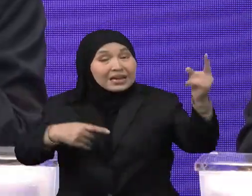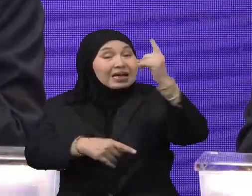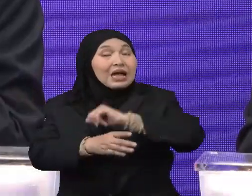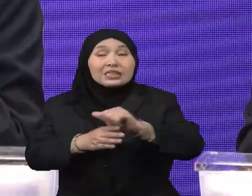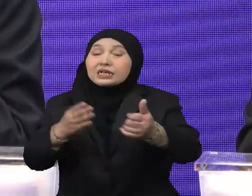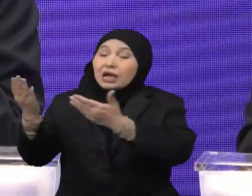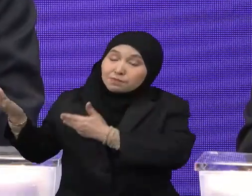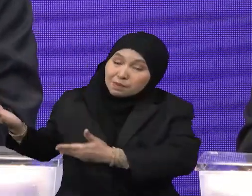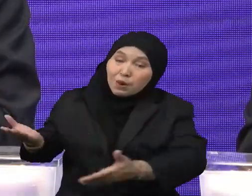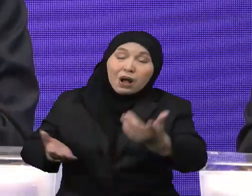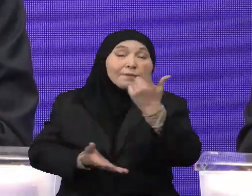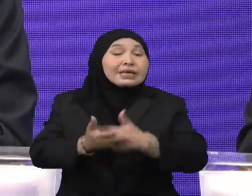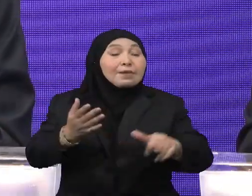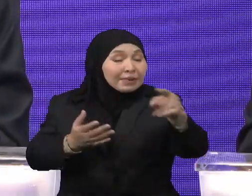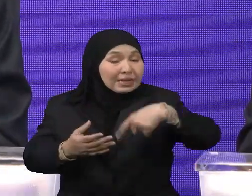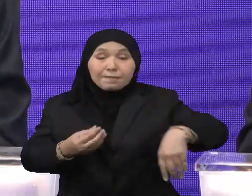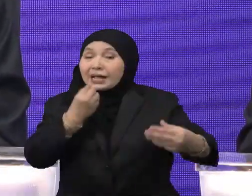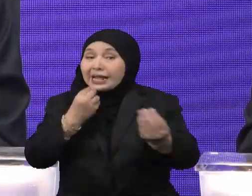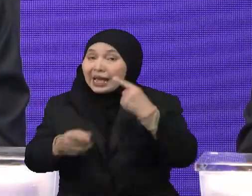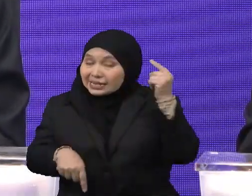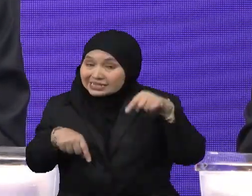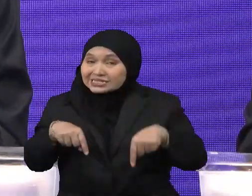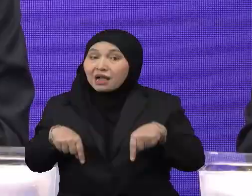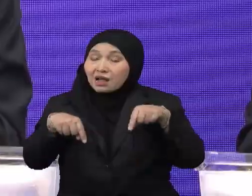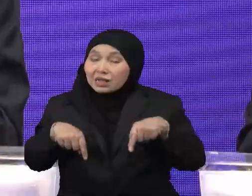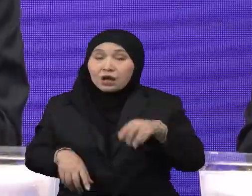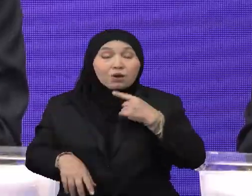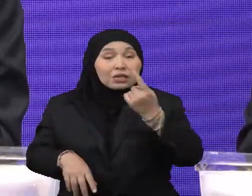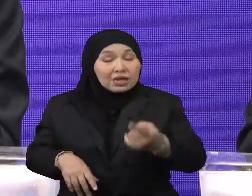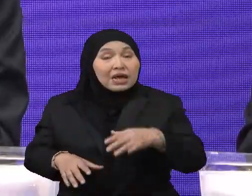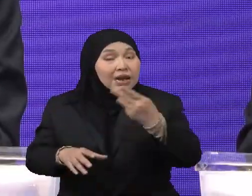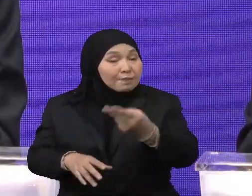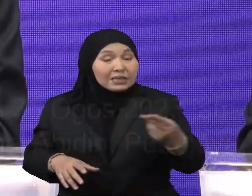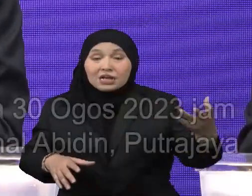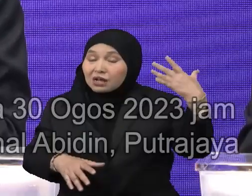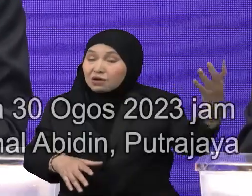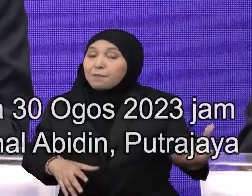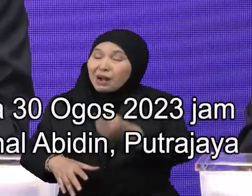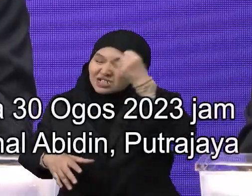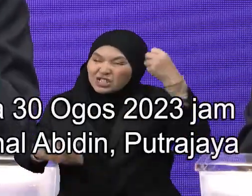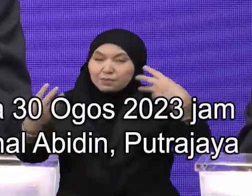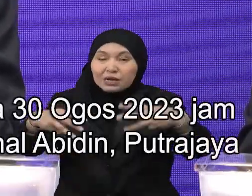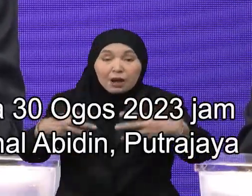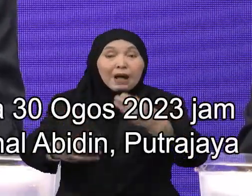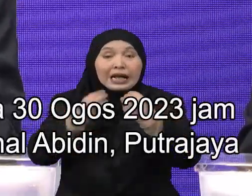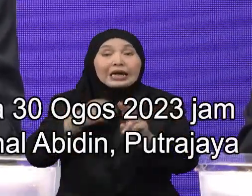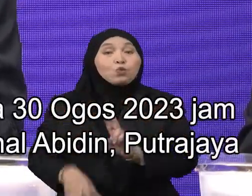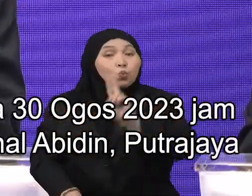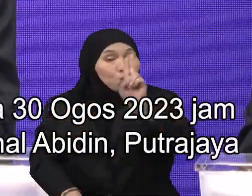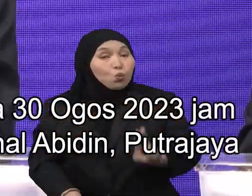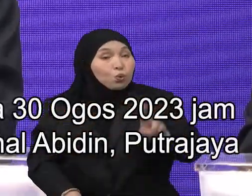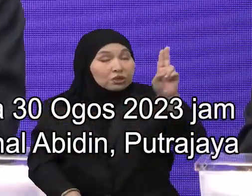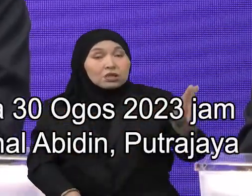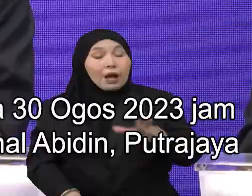membawa apa yang mereka makan hari itu kalau ketika adalah harta rampasan perang Mari ke makan unta contohlah